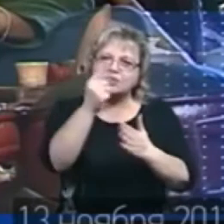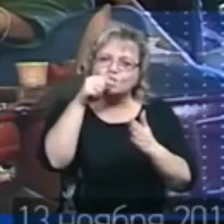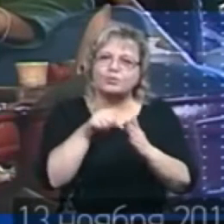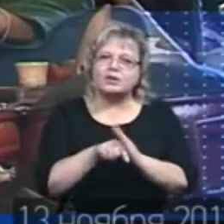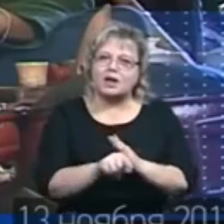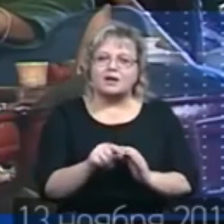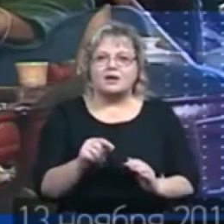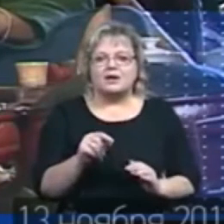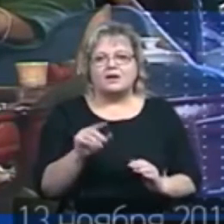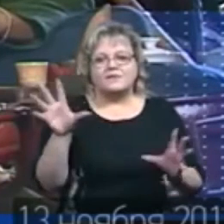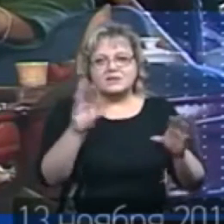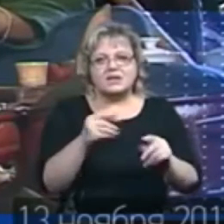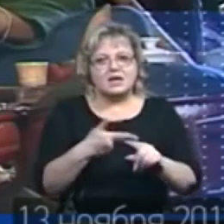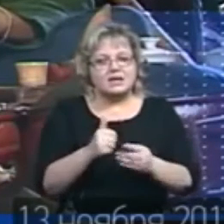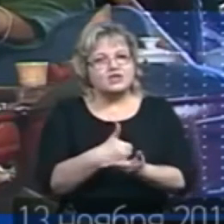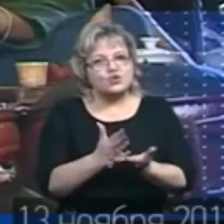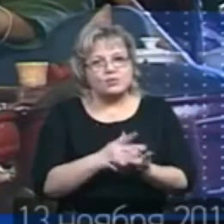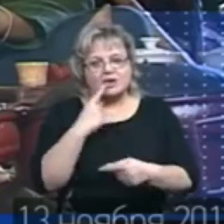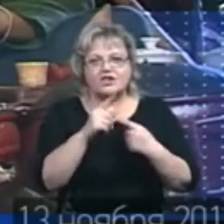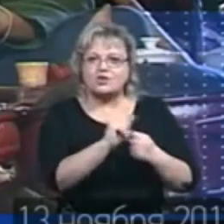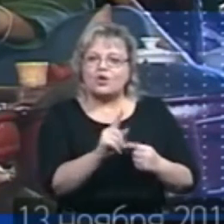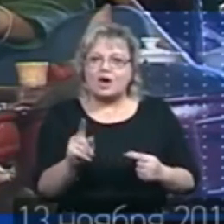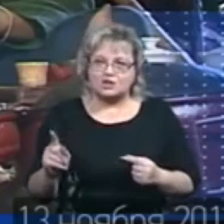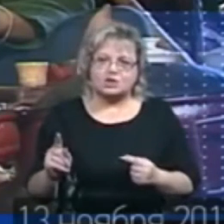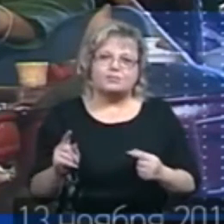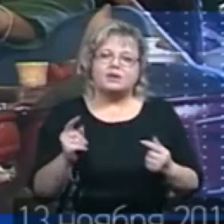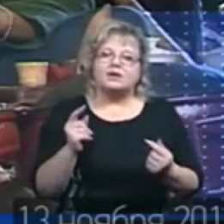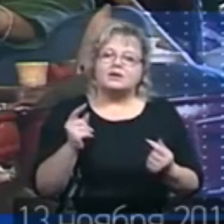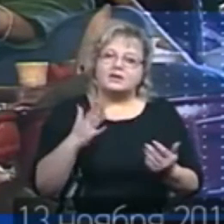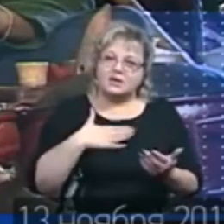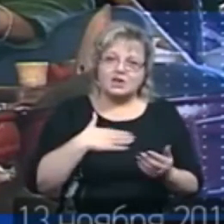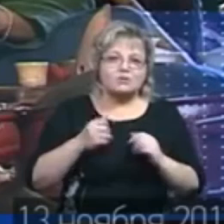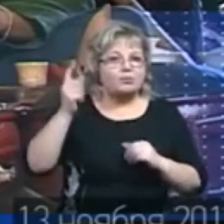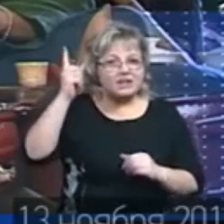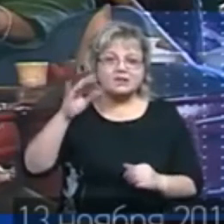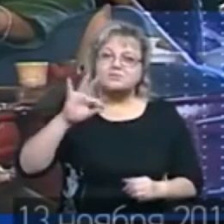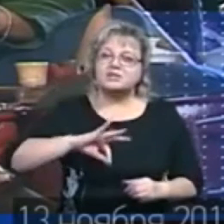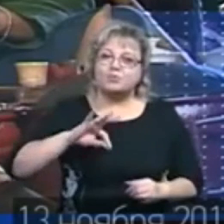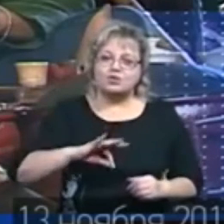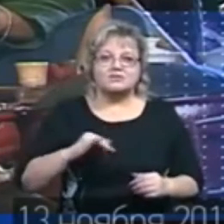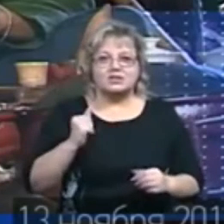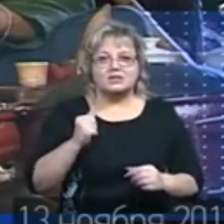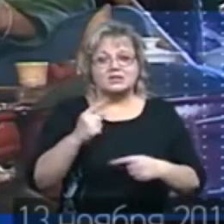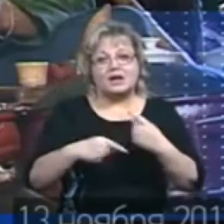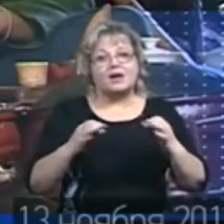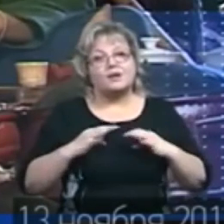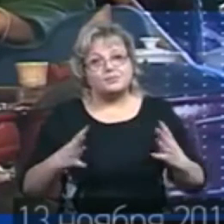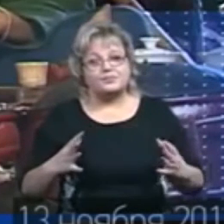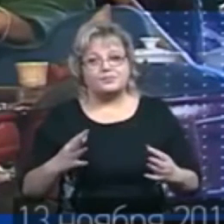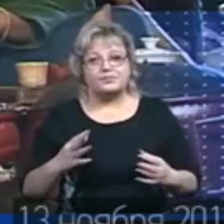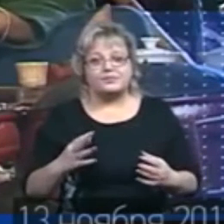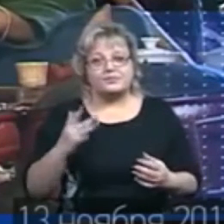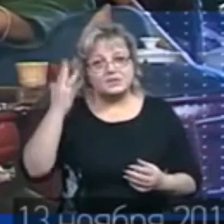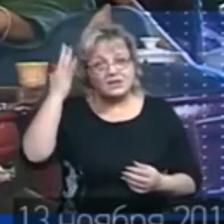глубина. Все эти инструменты, если говорить о каждом из них, они нашими предками использовались для обрядовых ритуальных